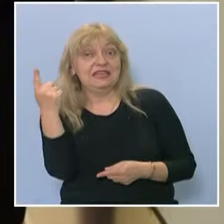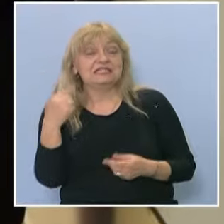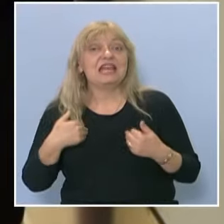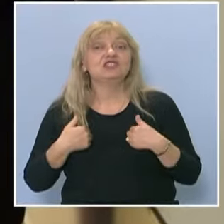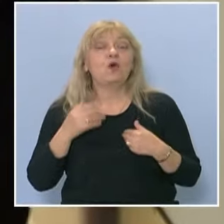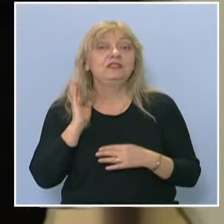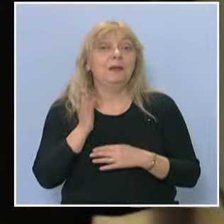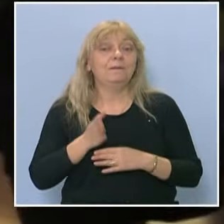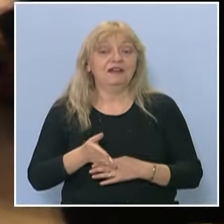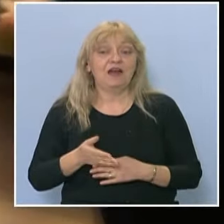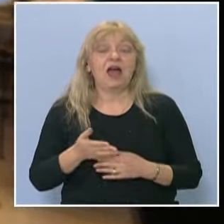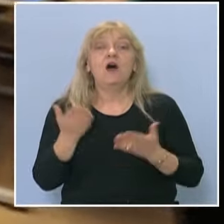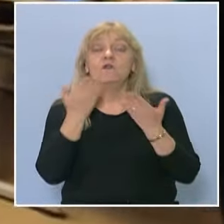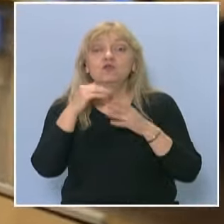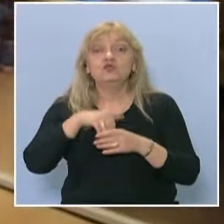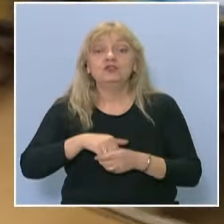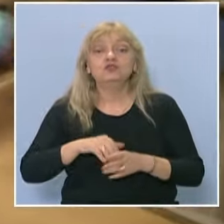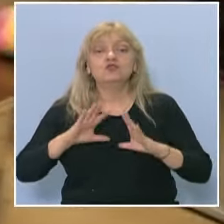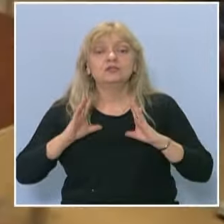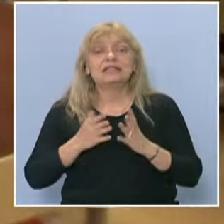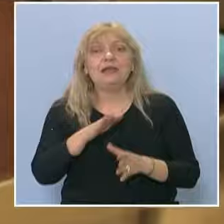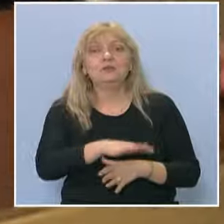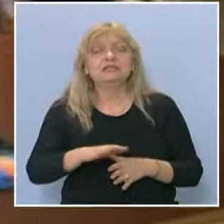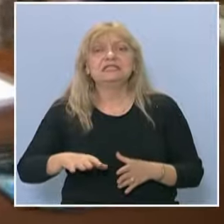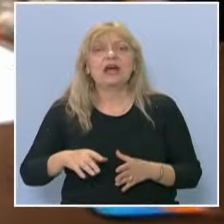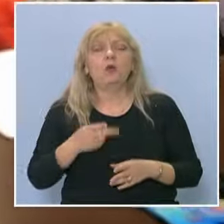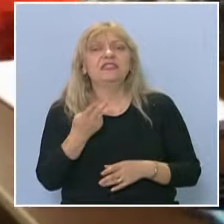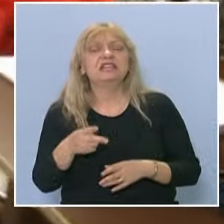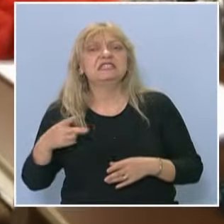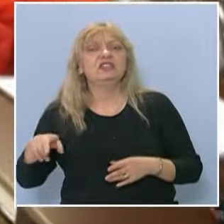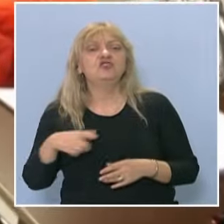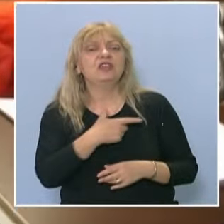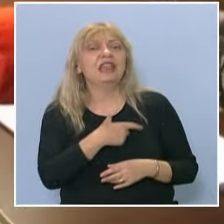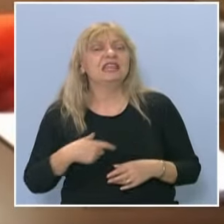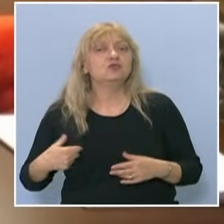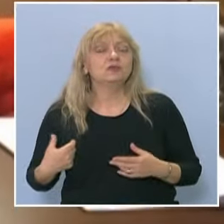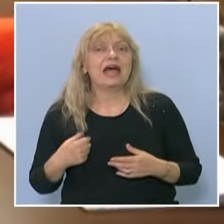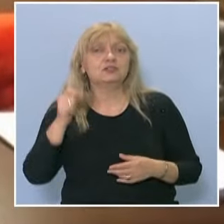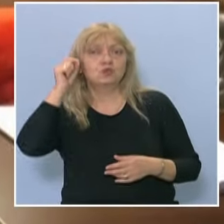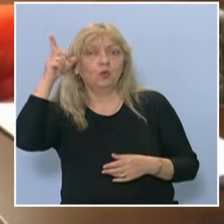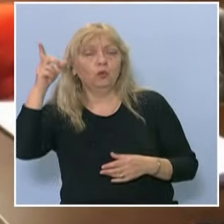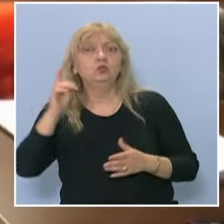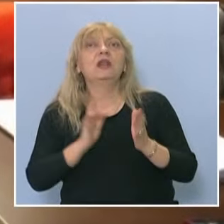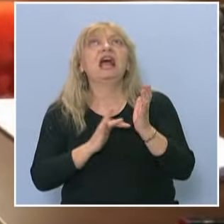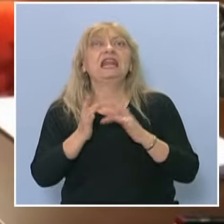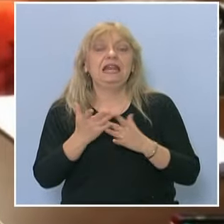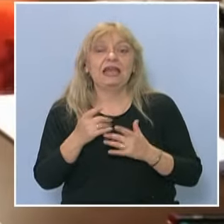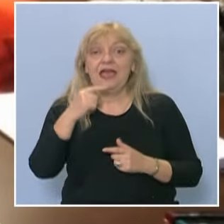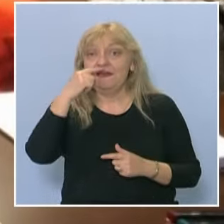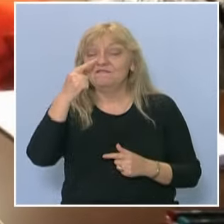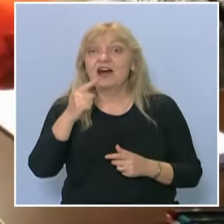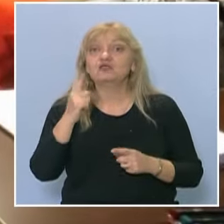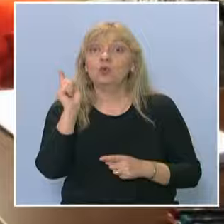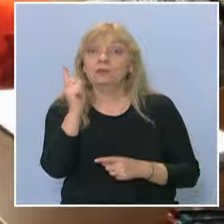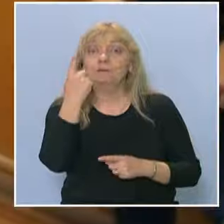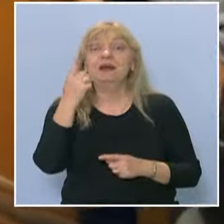права. В училище Вапцаров заедно са деца от различни националности, религии, култури и образователни потребности. Затова е важно от първия ден учениците